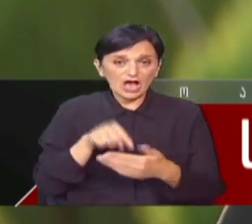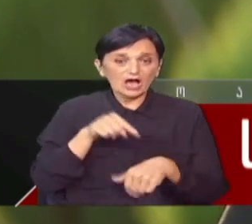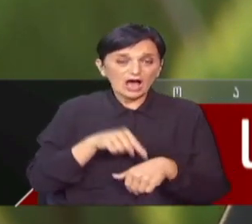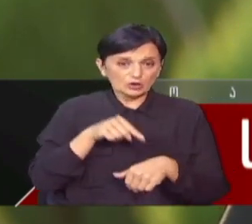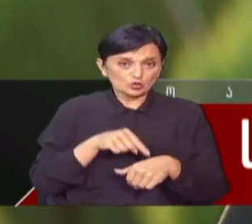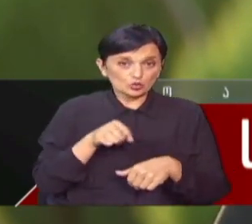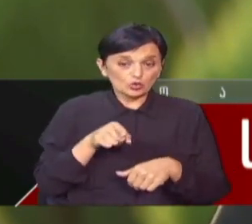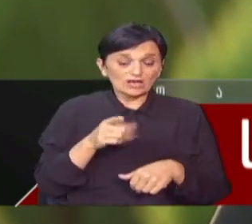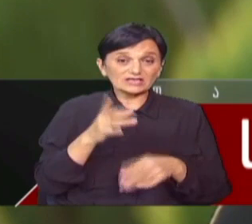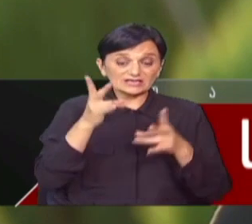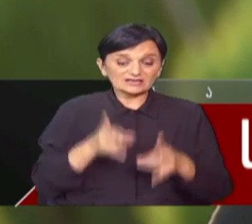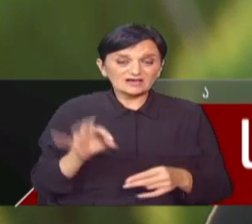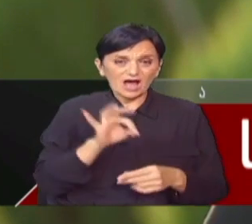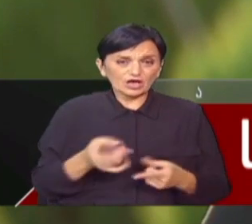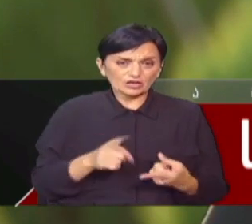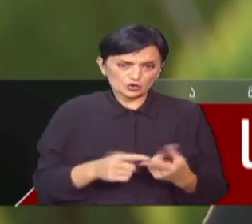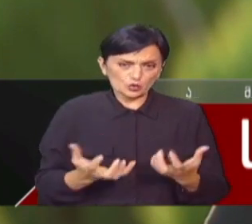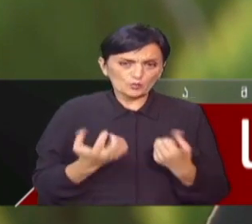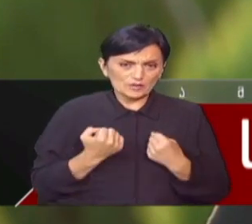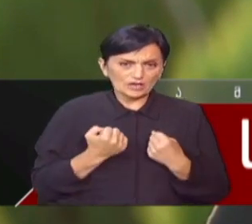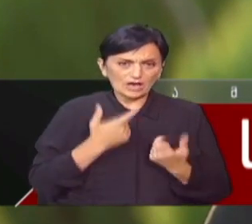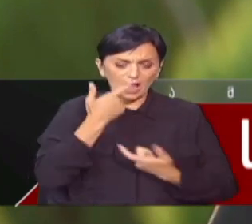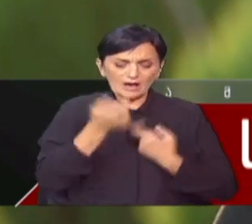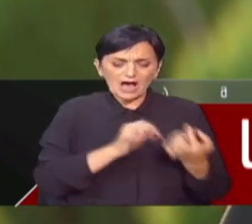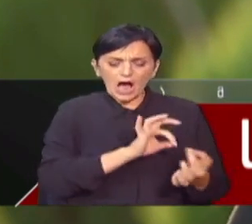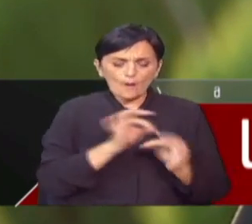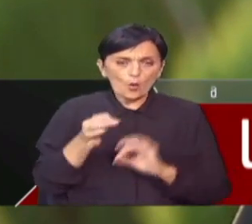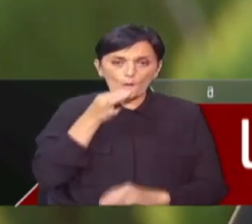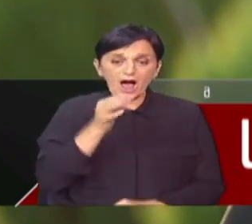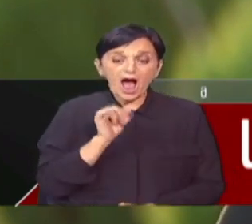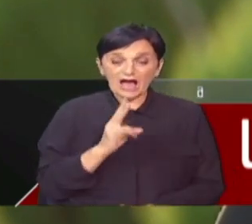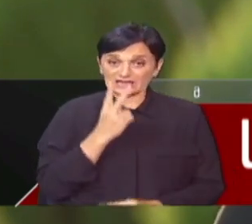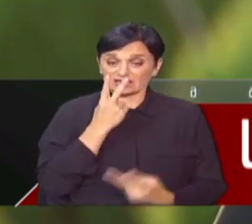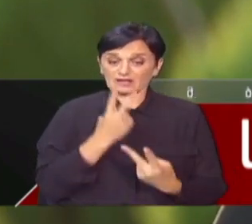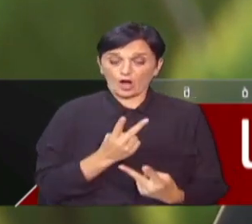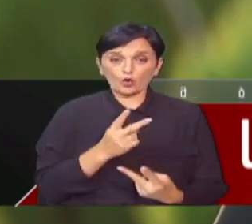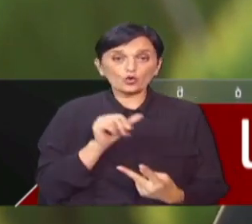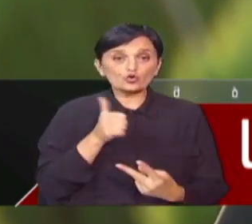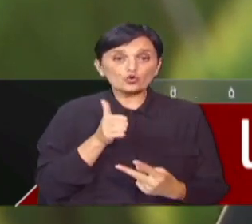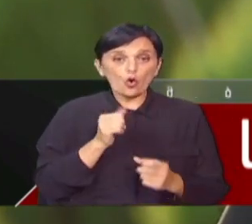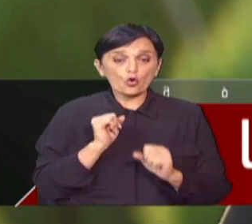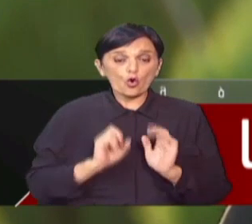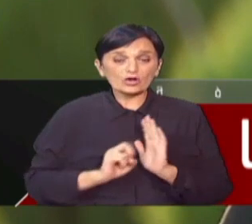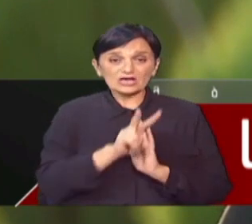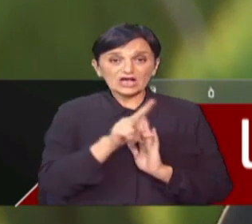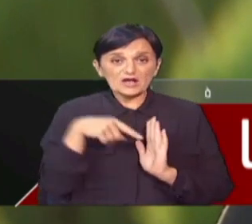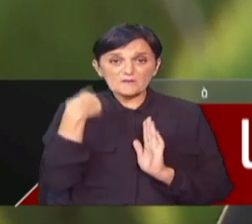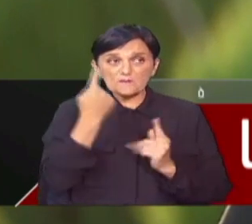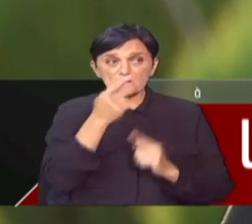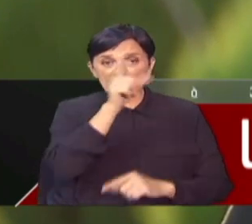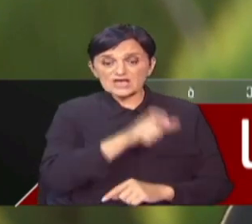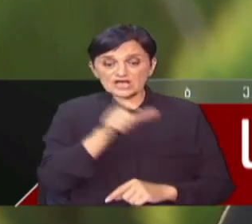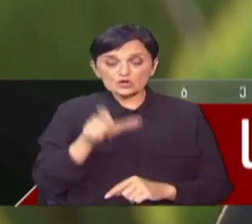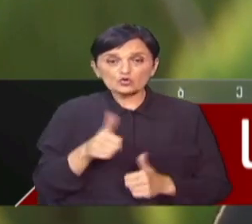მათ შორის ამ ტრაგედიასთან დაკავშირებით მიიღოს ამომწურავი პასუხი, ან ნახოს, როგორ გარბიან მაღალი თანამდებობის პირები და